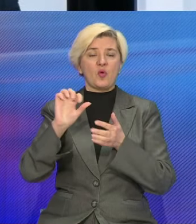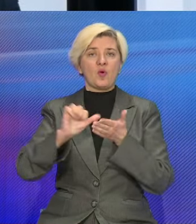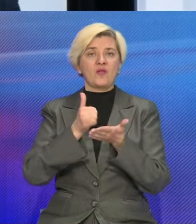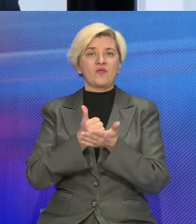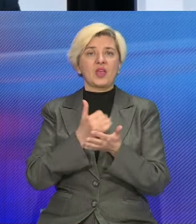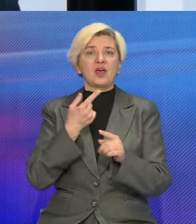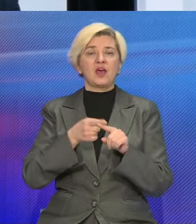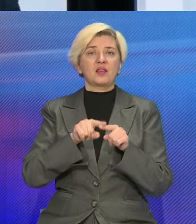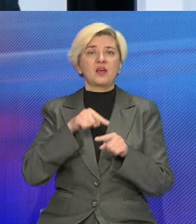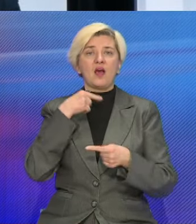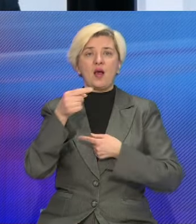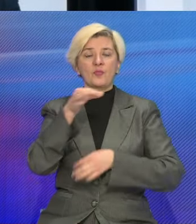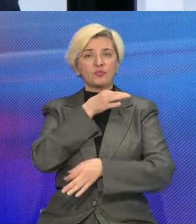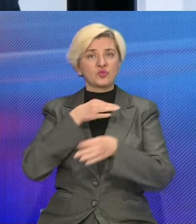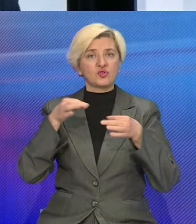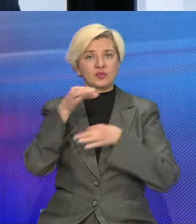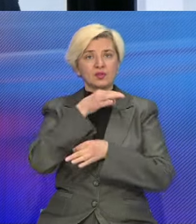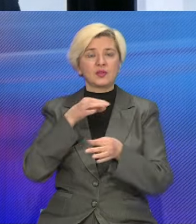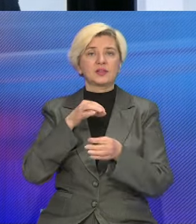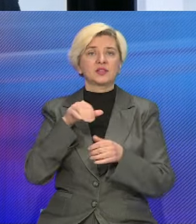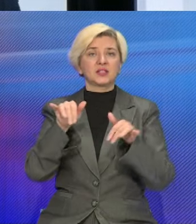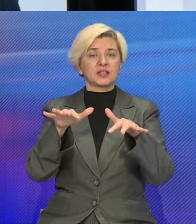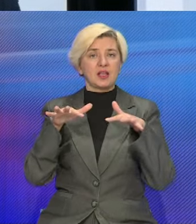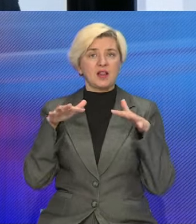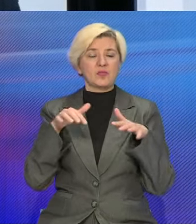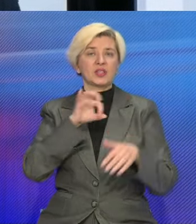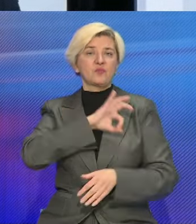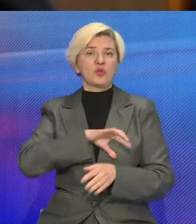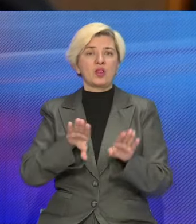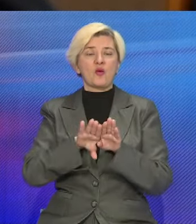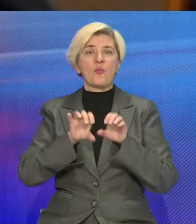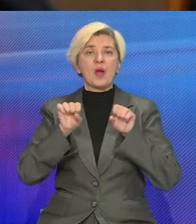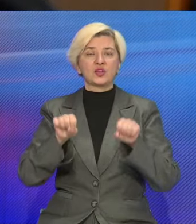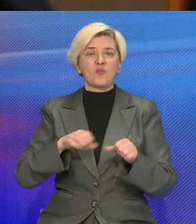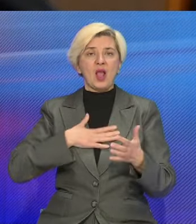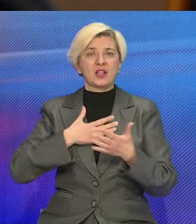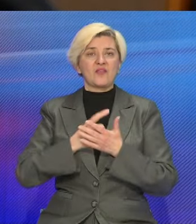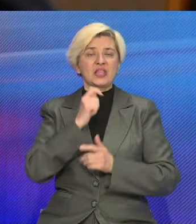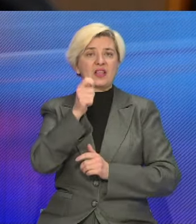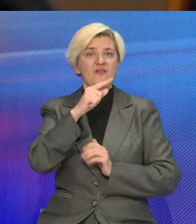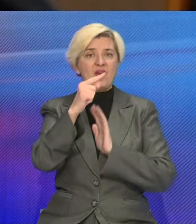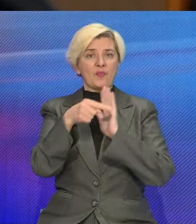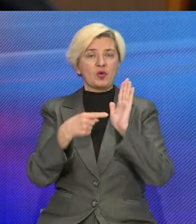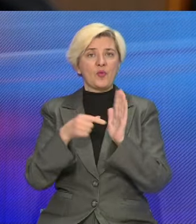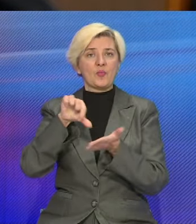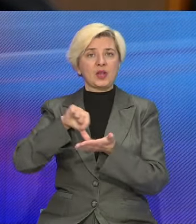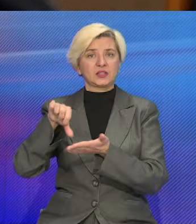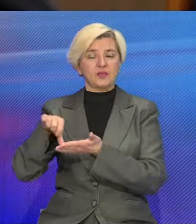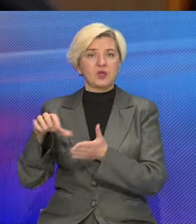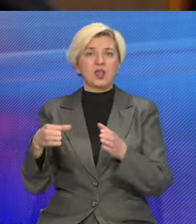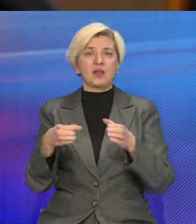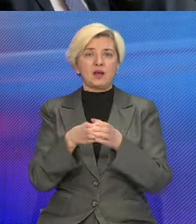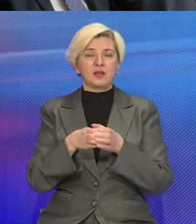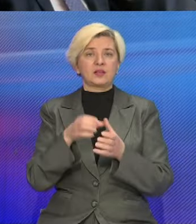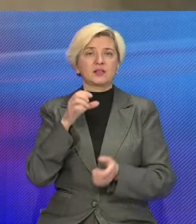питанням залу. Іскориставшися такою махчимістю, їх активно задавали представники активу Смаргоні, Астровсан і Ашмяншини.